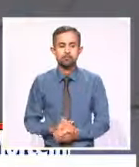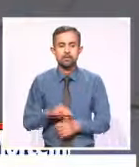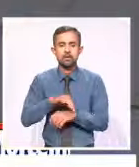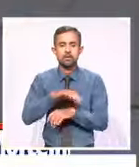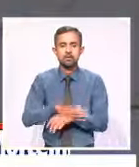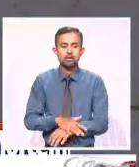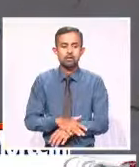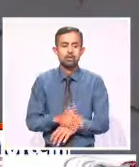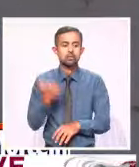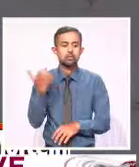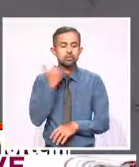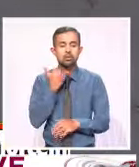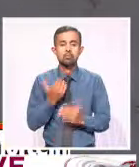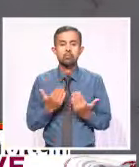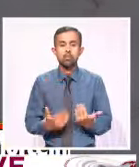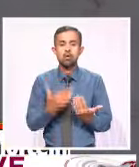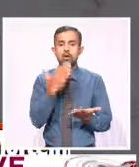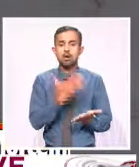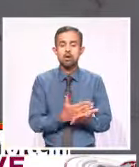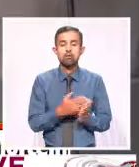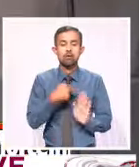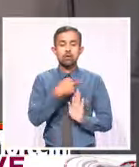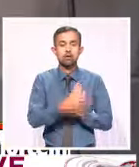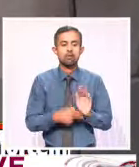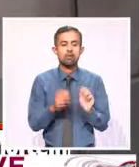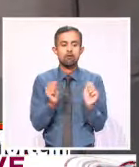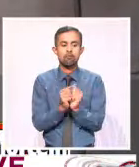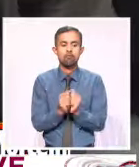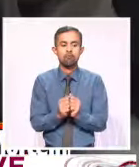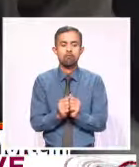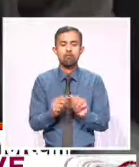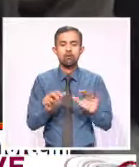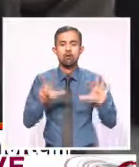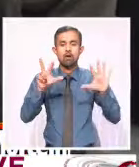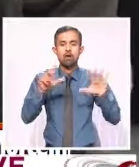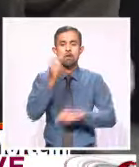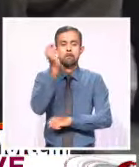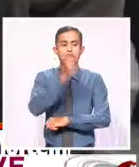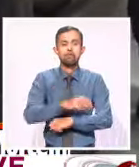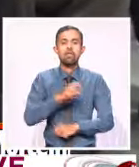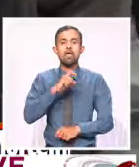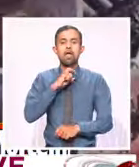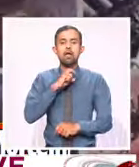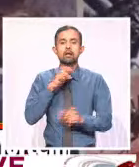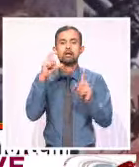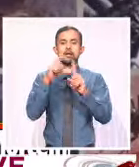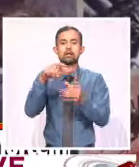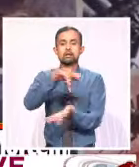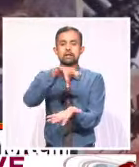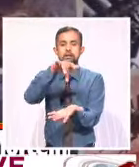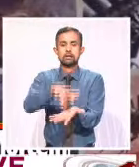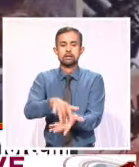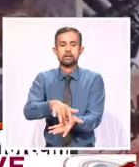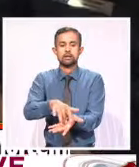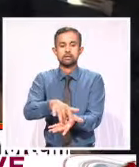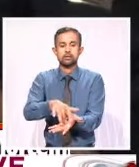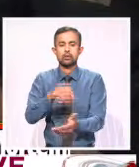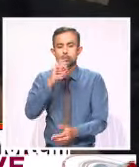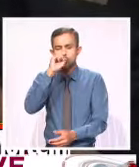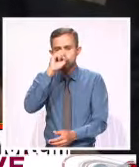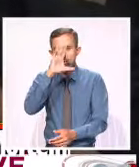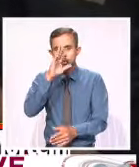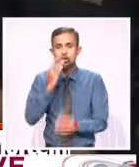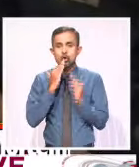ඩෙංගු මදුරුවන් බෝවීම වැළැක්වීමේ ජාතික ක්‍රියාන්විතයේ 8 අදියර කෑගල්ල දිස්ත්‍රික්කයේ කේන්ද්‍ර කරගනිමින් පැවැත්වුණේ